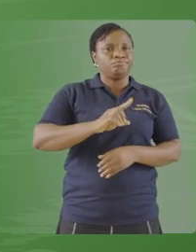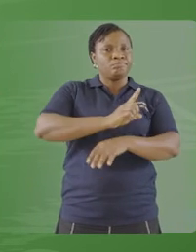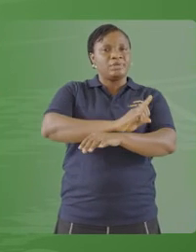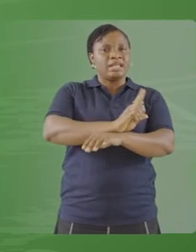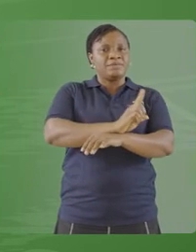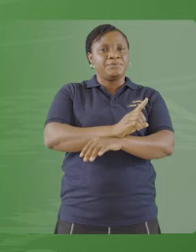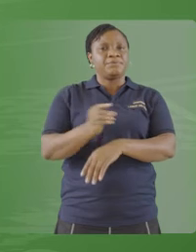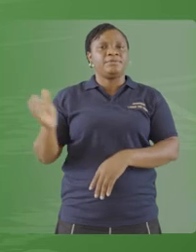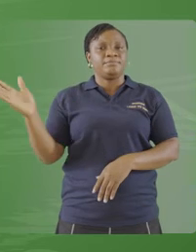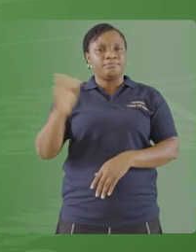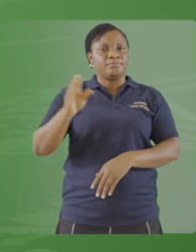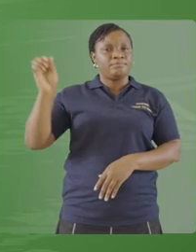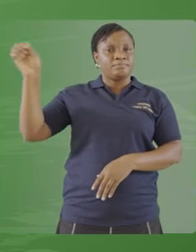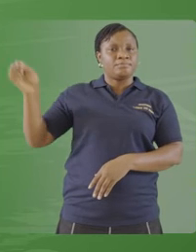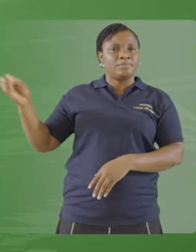l'interrupteur, les plateaux.